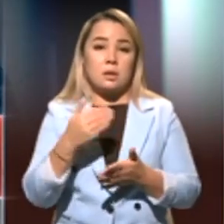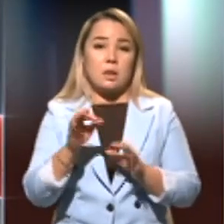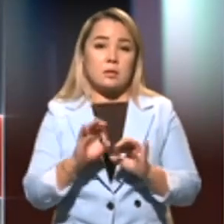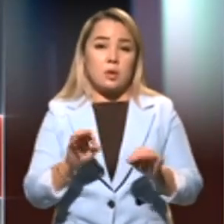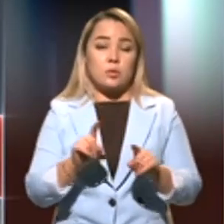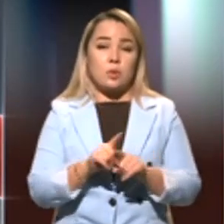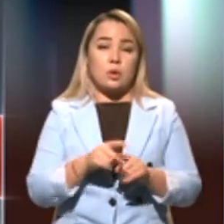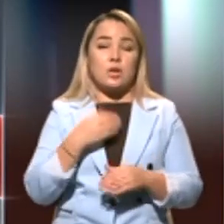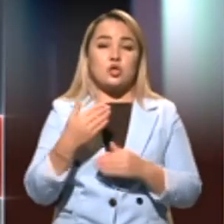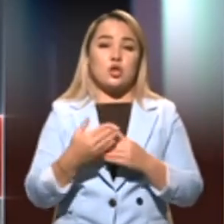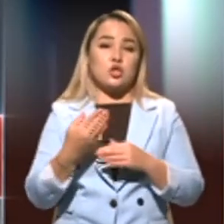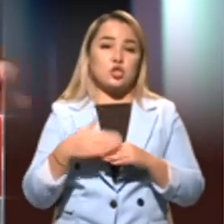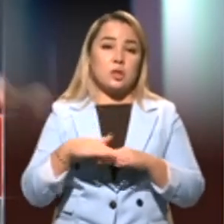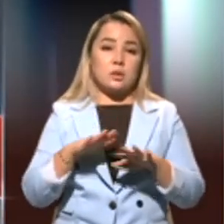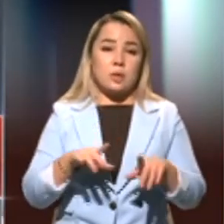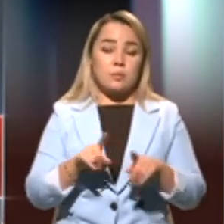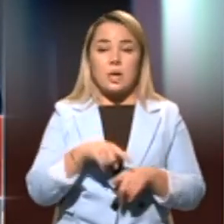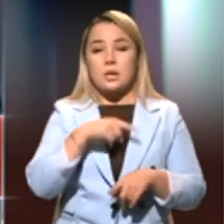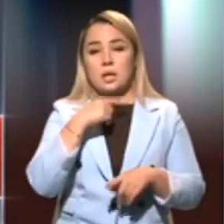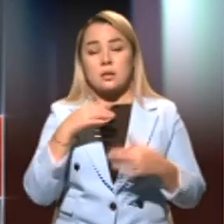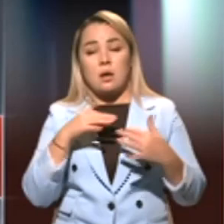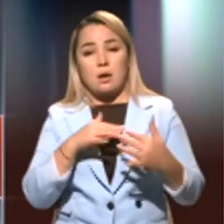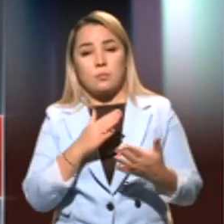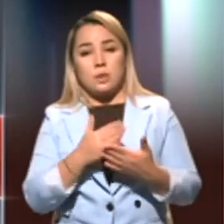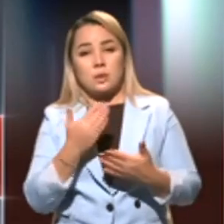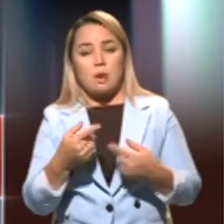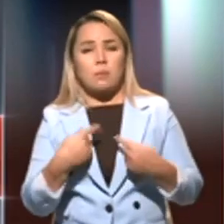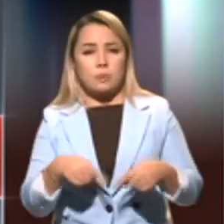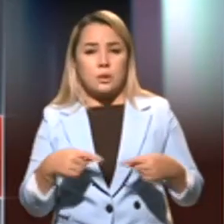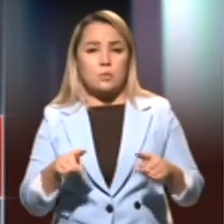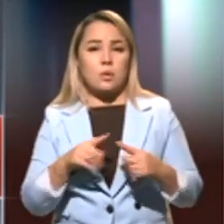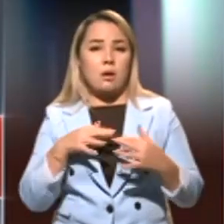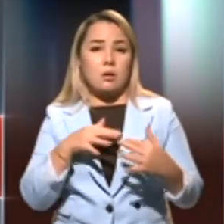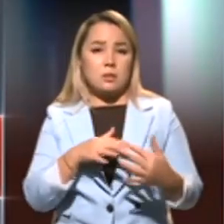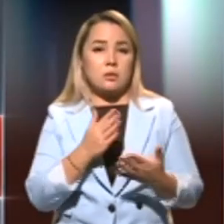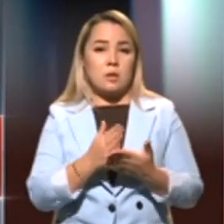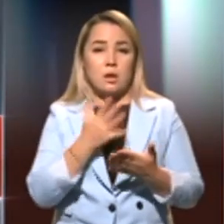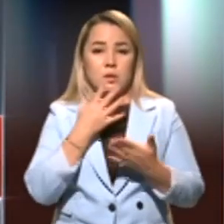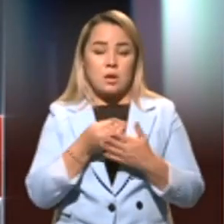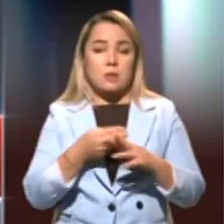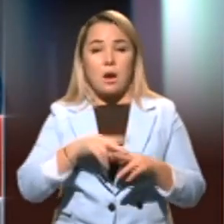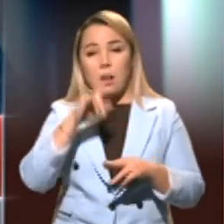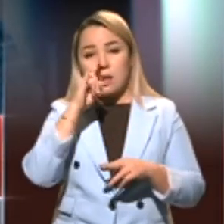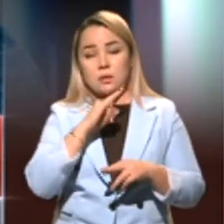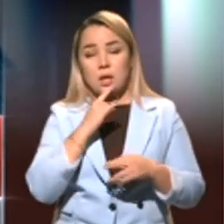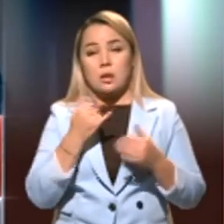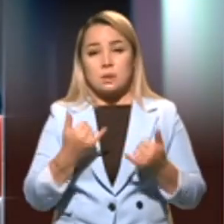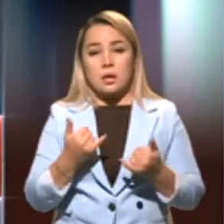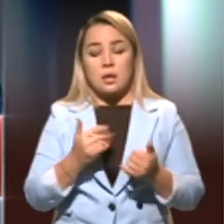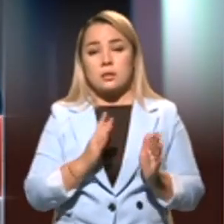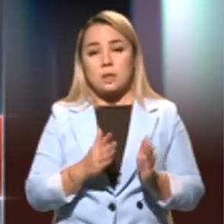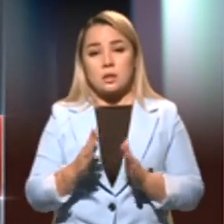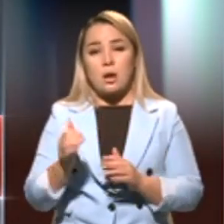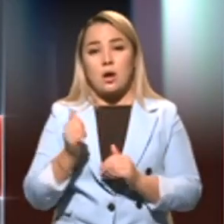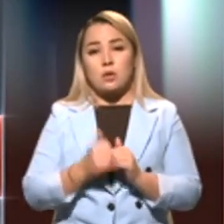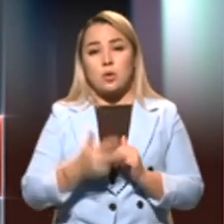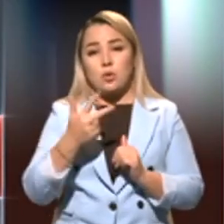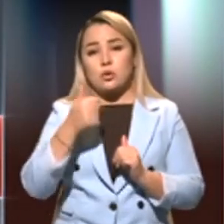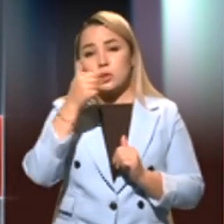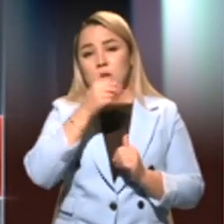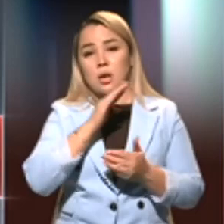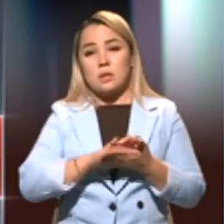айтып отырған таяу шығыс болсын, мына Ресей қақтығыстары болсын, басқа да қақтығыстарды алғанда Қазақстан қазір реттілік әр 3 жыл